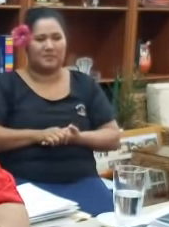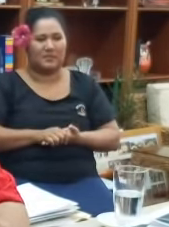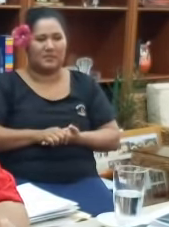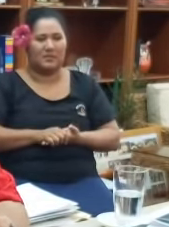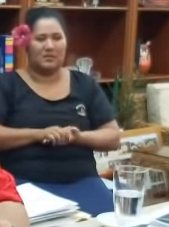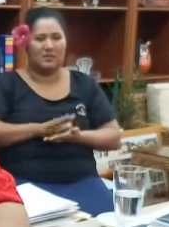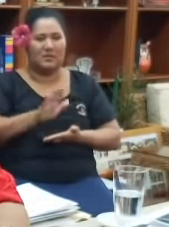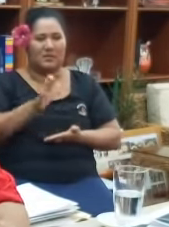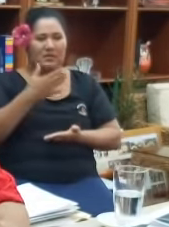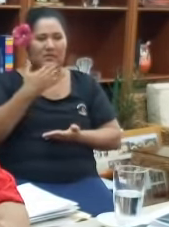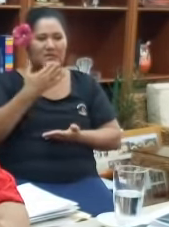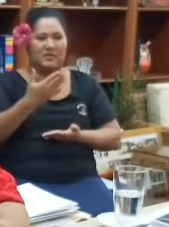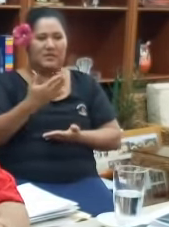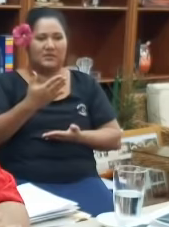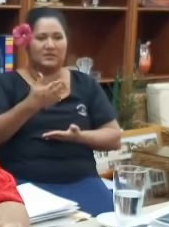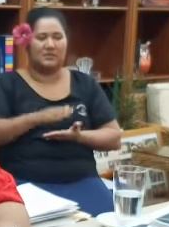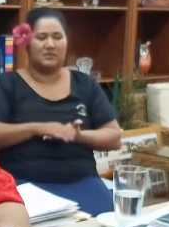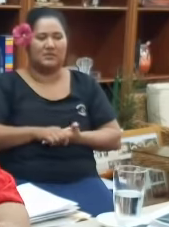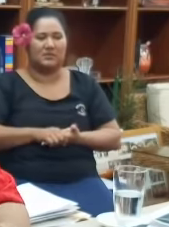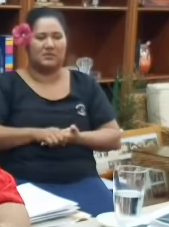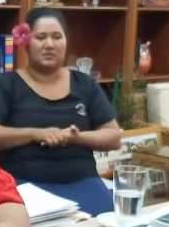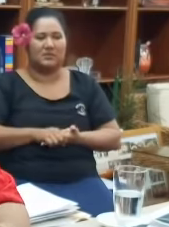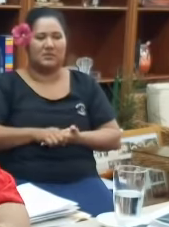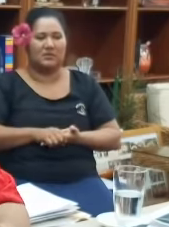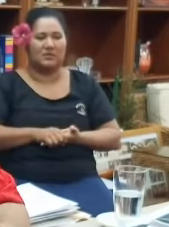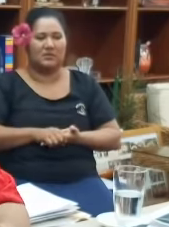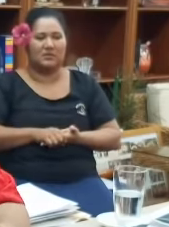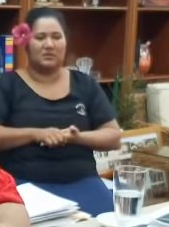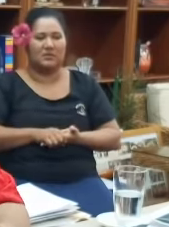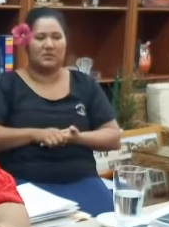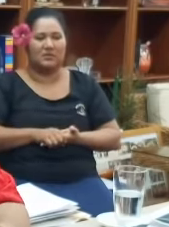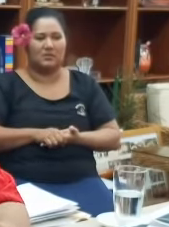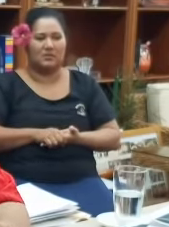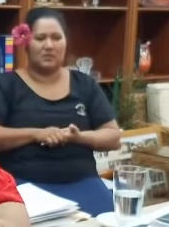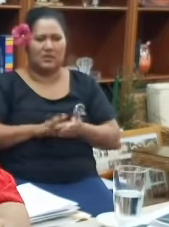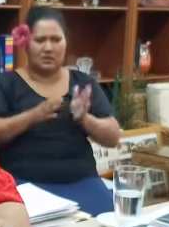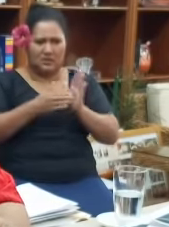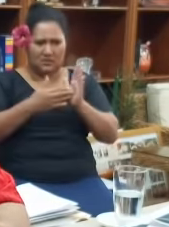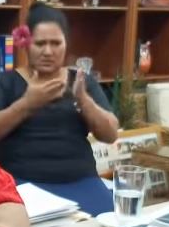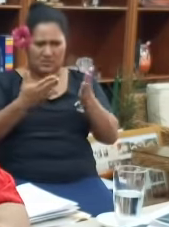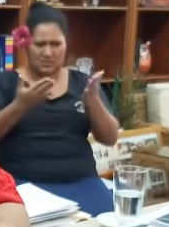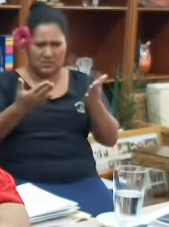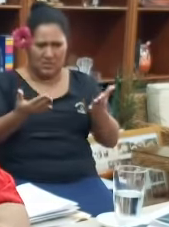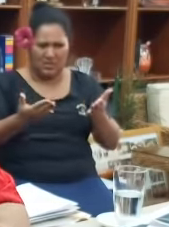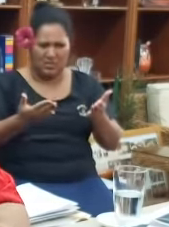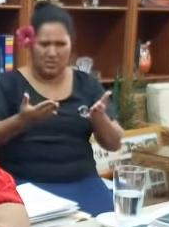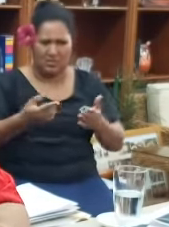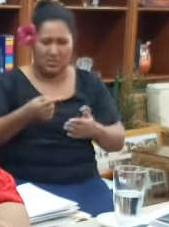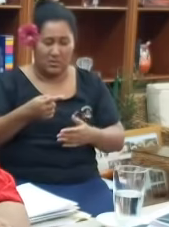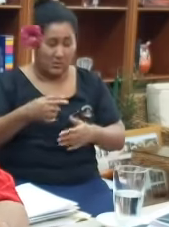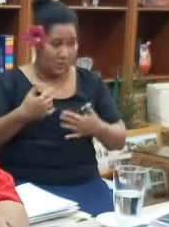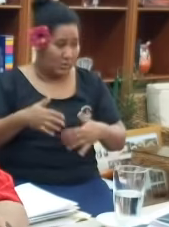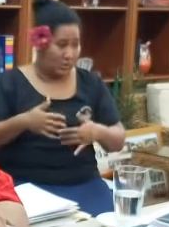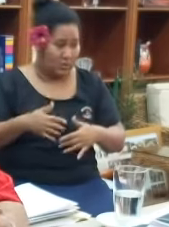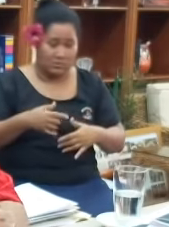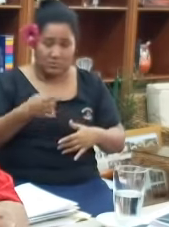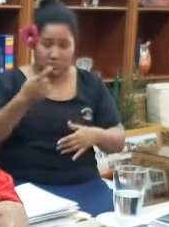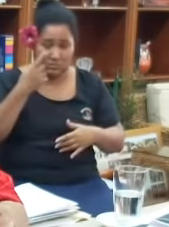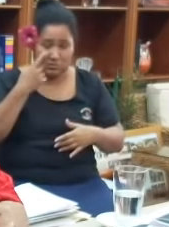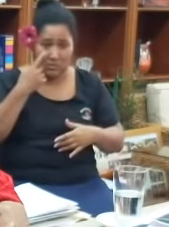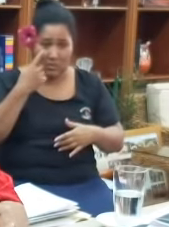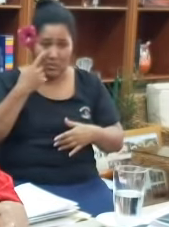Alo fatai. Lau fionga, o lei sim ta upu. O leo ato e ali ali mai fo ia soli ngā tū la fono fo ileo li faa ufi mai